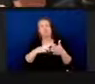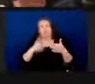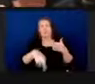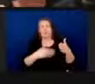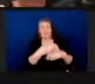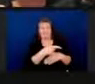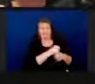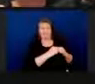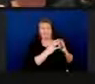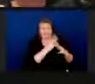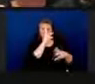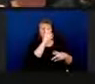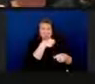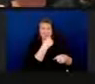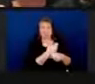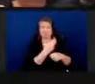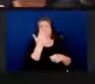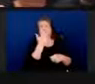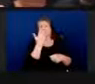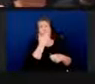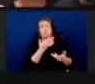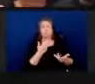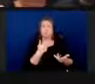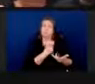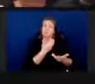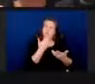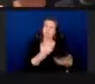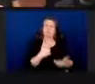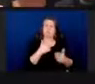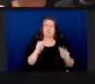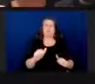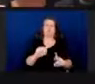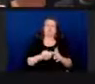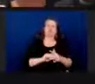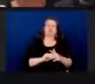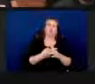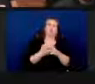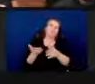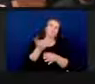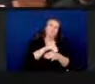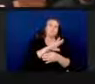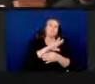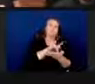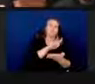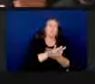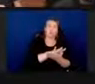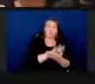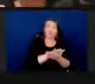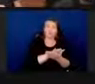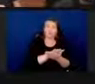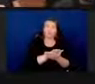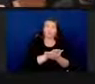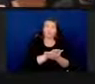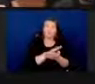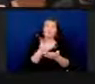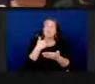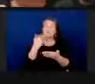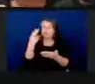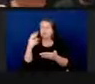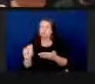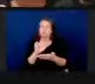حصلنا على مساعدة من المجلس، ونحن نشكر طبعا المجلس، ونتمنى